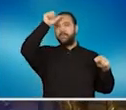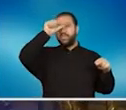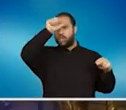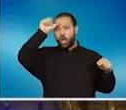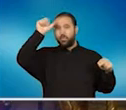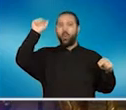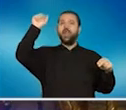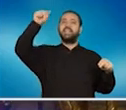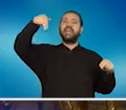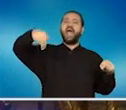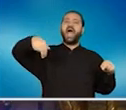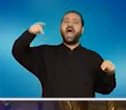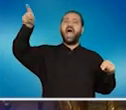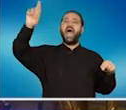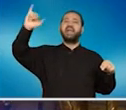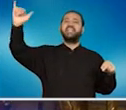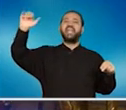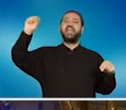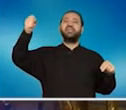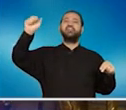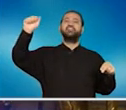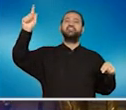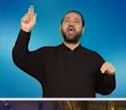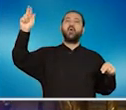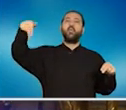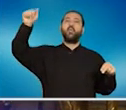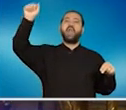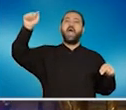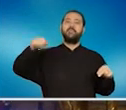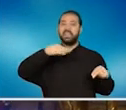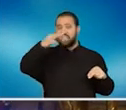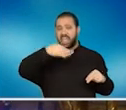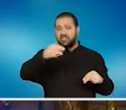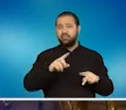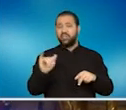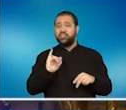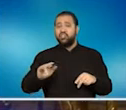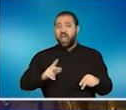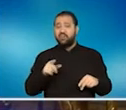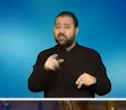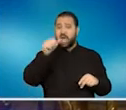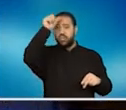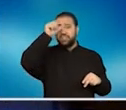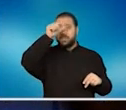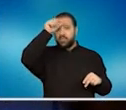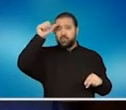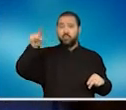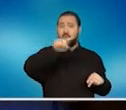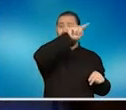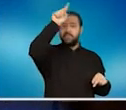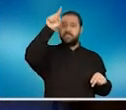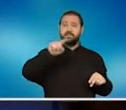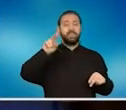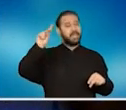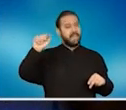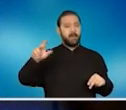vrea pentru dragii noștri telespectatori să ne spuneți cine a fost Sfântul Andrei Șaguna. El a fost